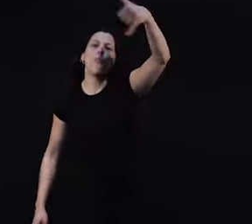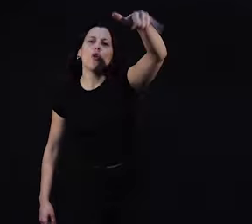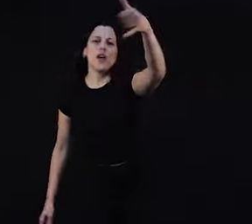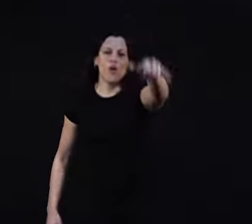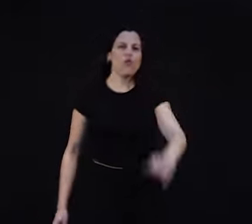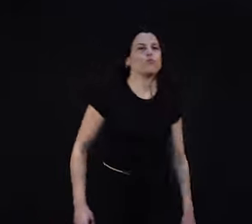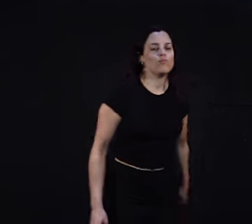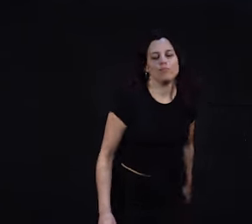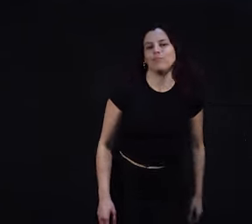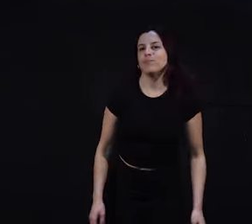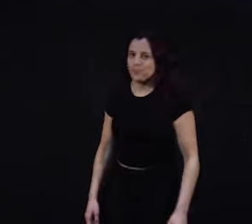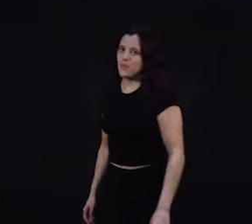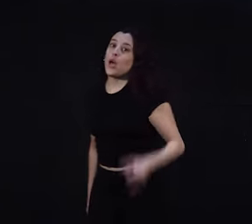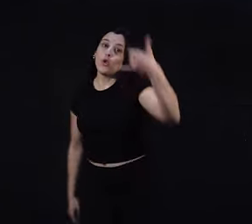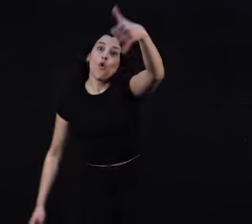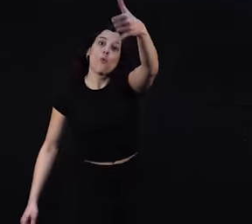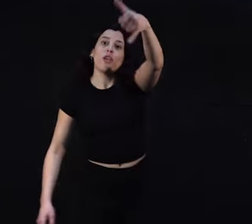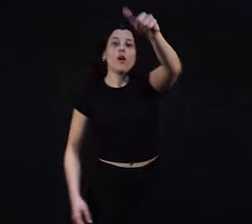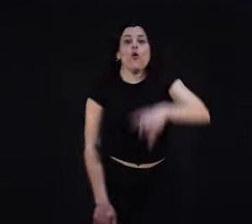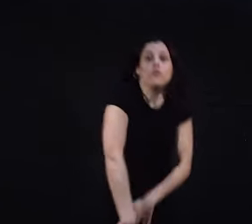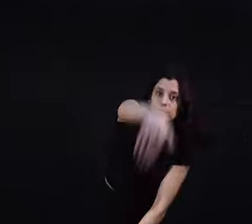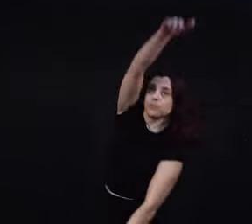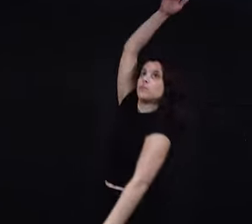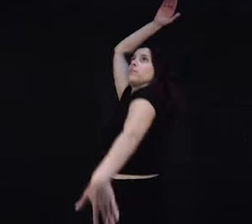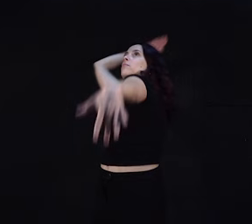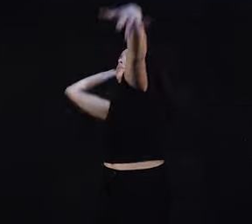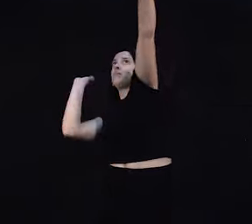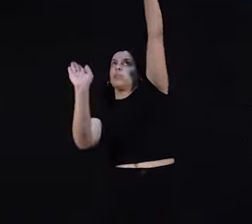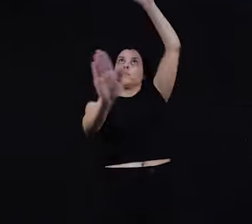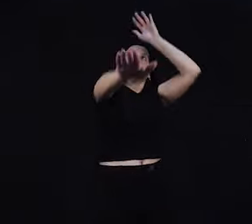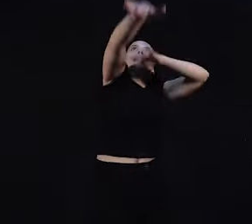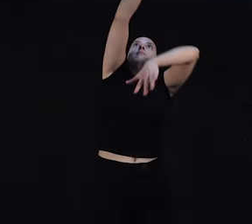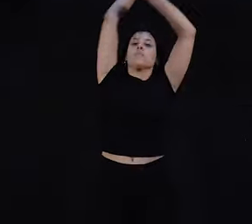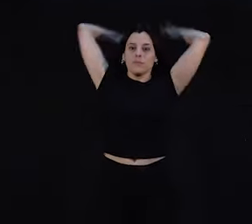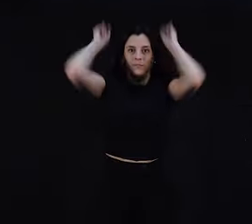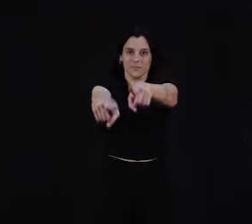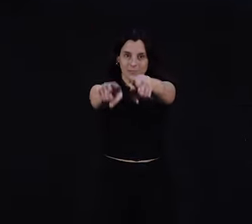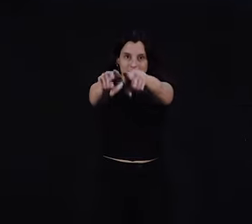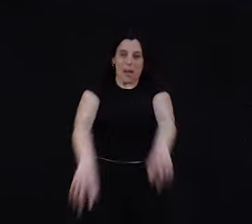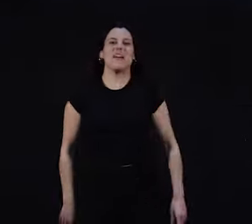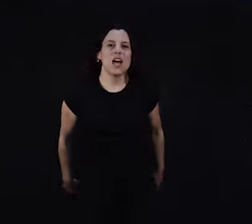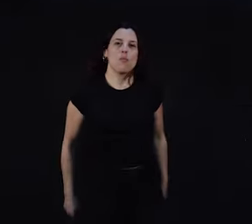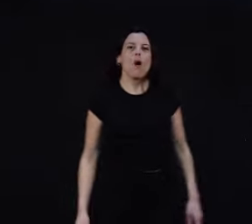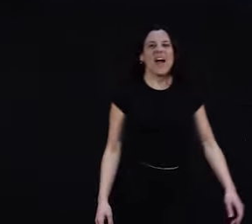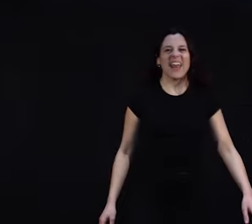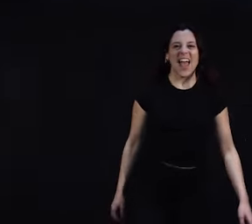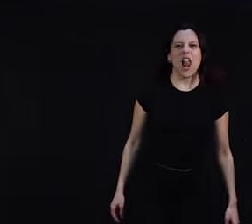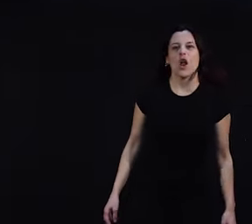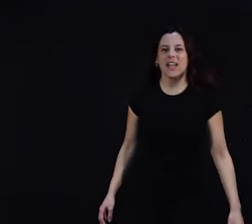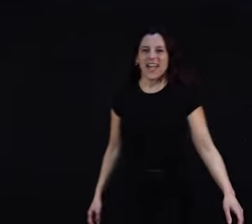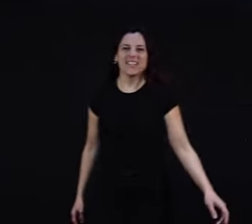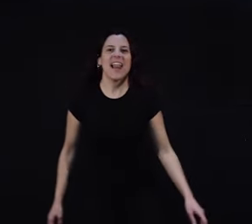t'ho comunico, t'ho comunico. Pensa en un home.